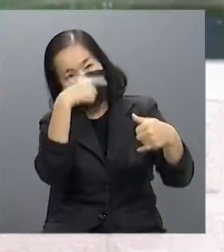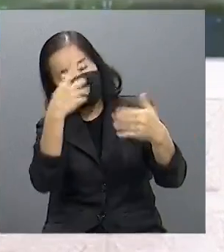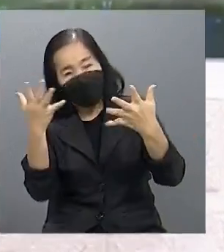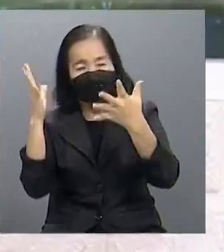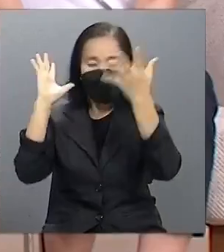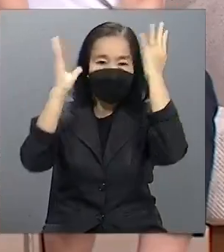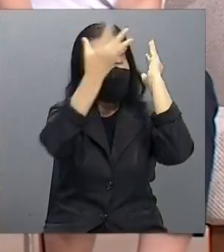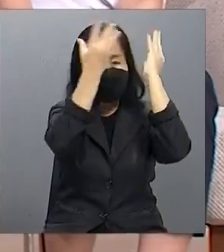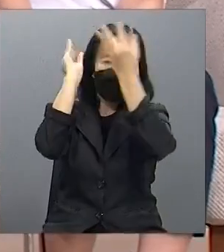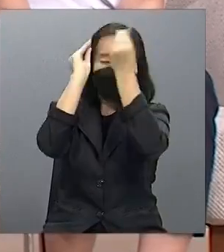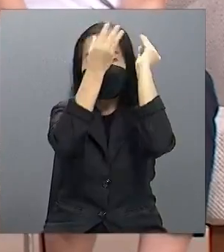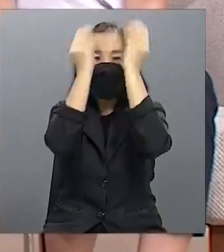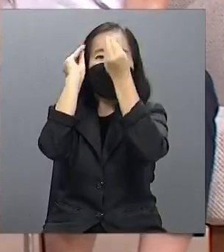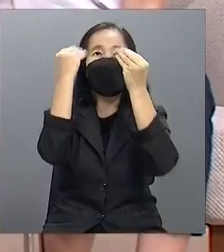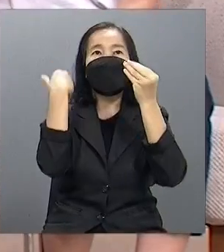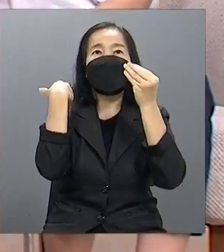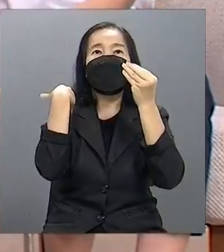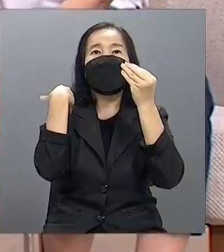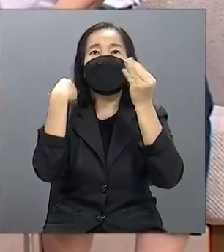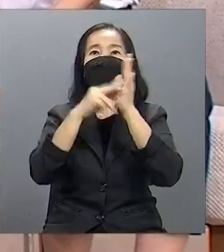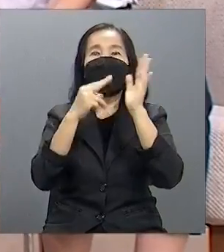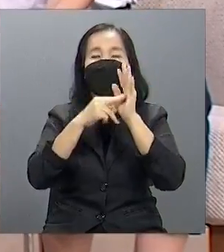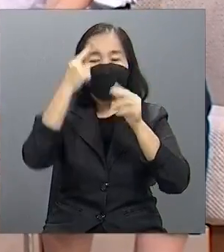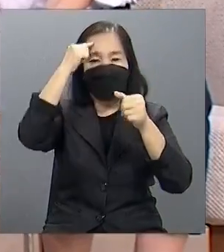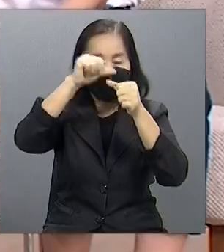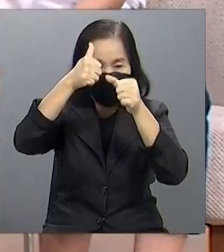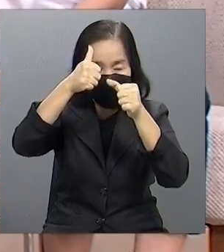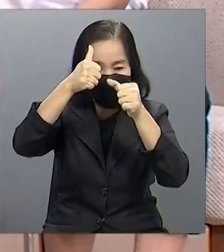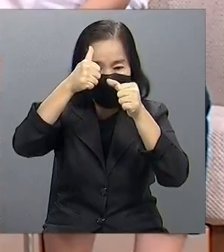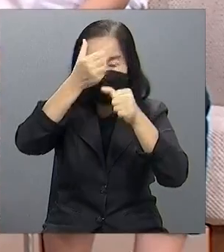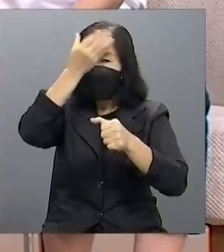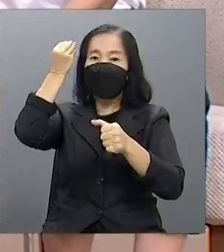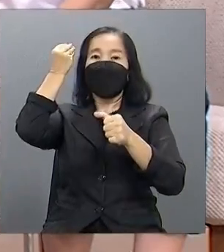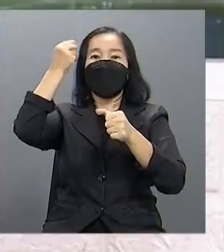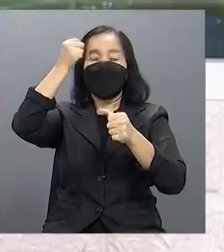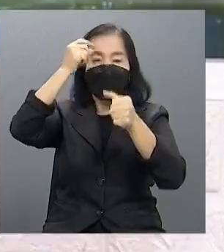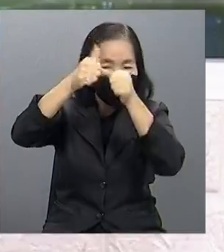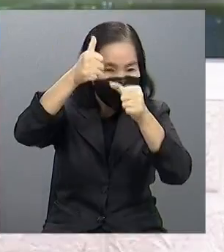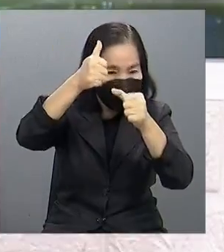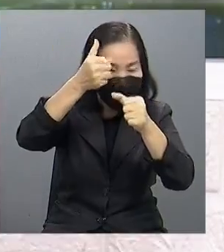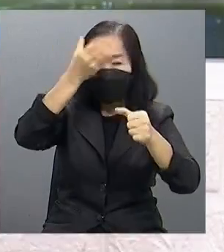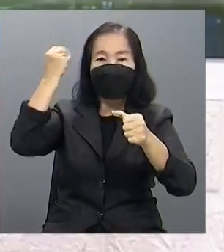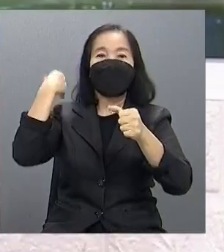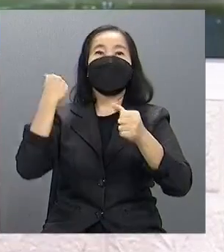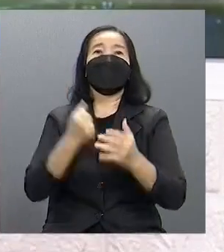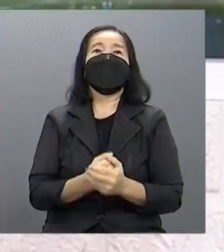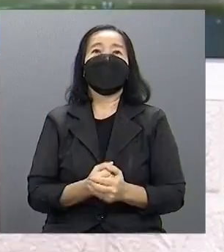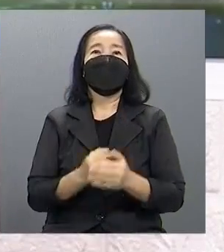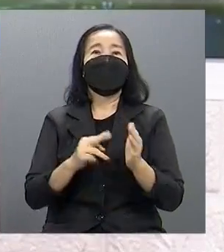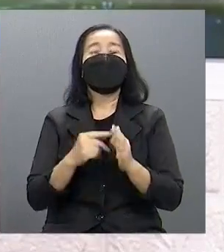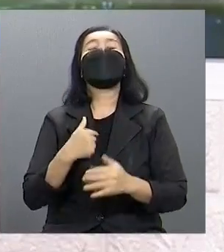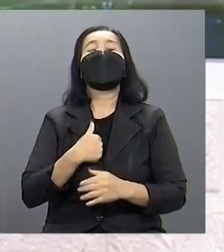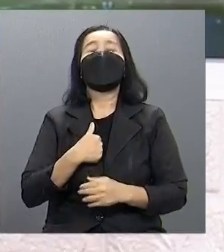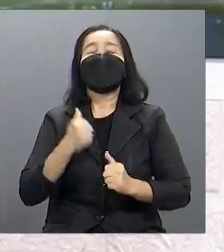หายวาบไปจากความรู้สึกของเราเลยอันนี้ก็คือฝากชีวิตไว้ในมือผู้กำกับเพราะฉะนั้นความ